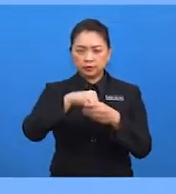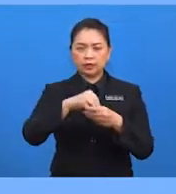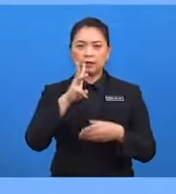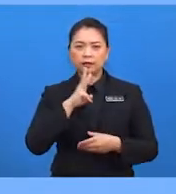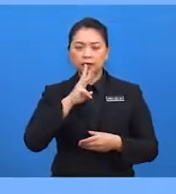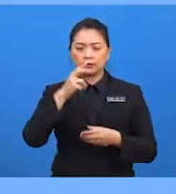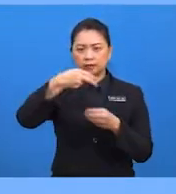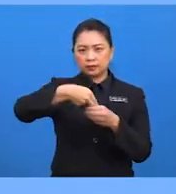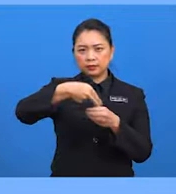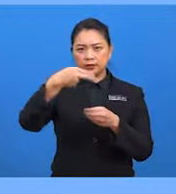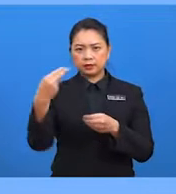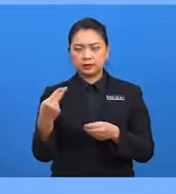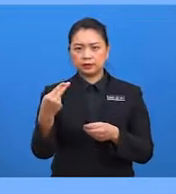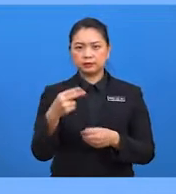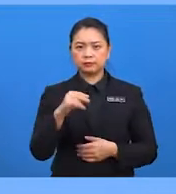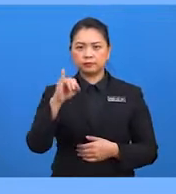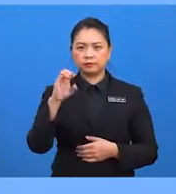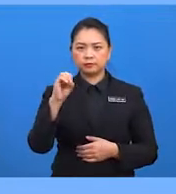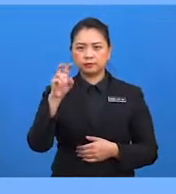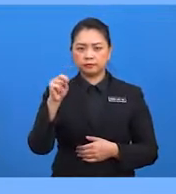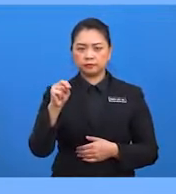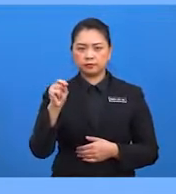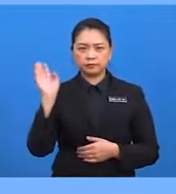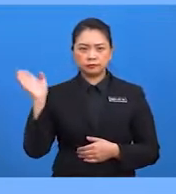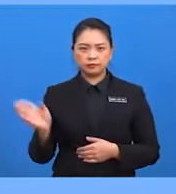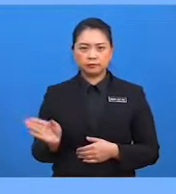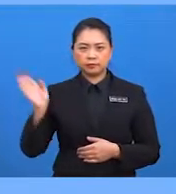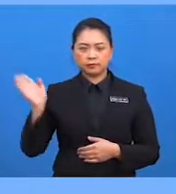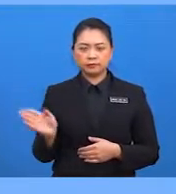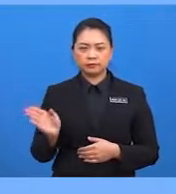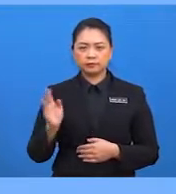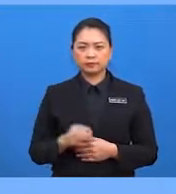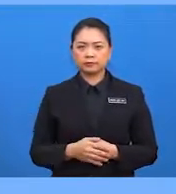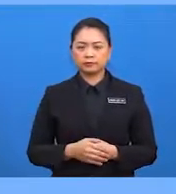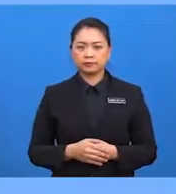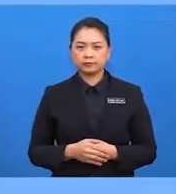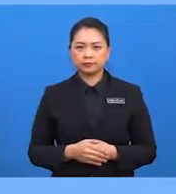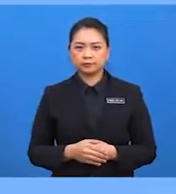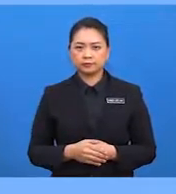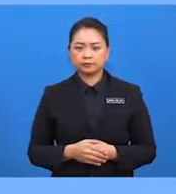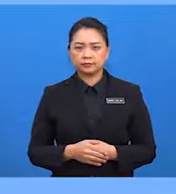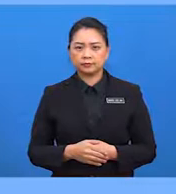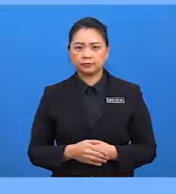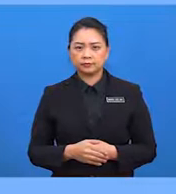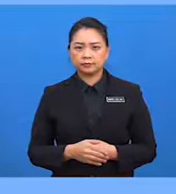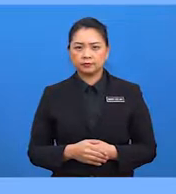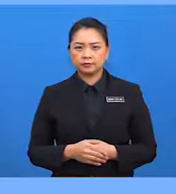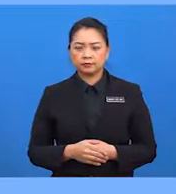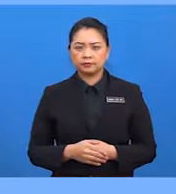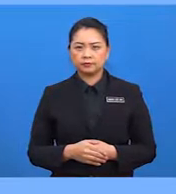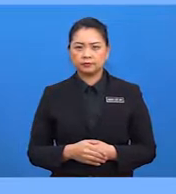air menghasilkan ion natrium Na positif dan